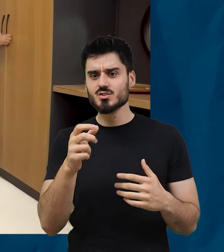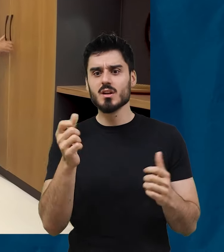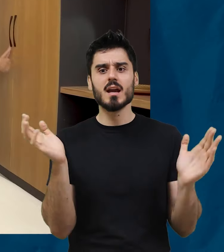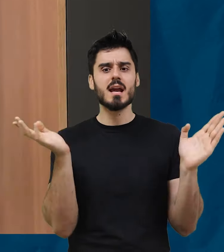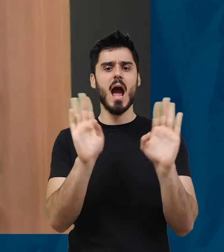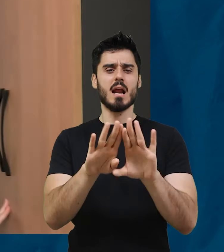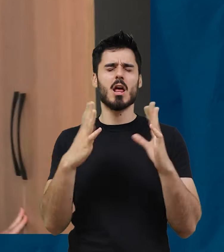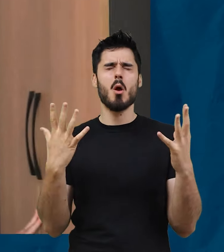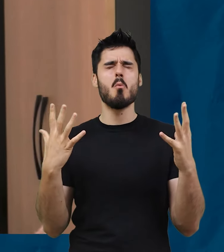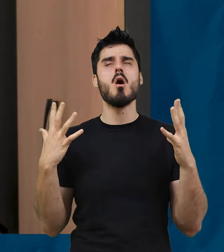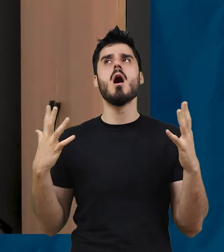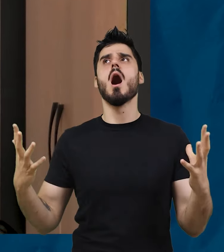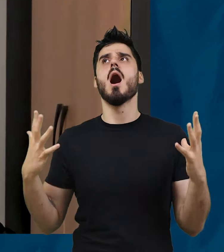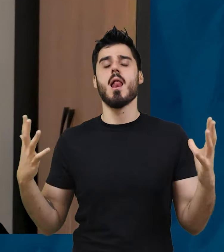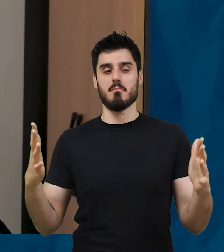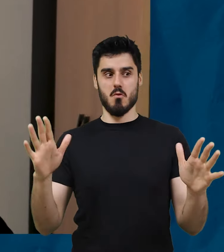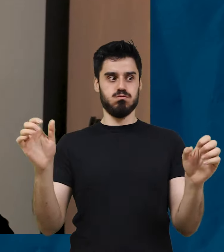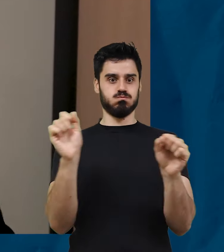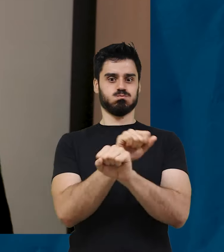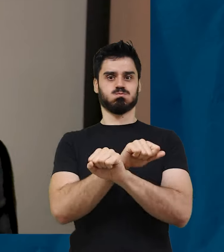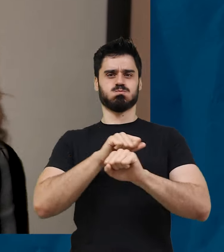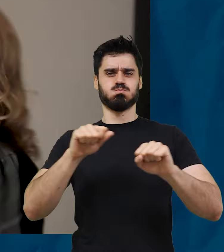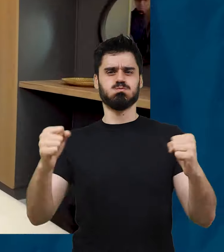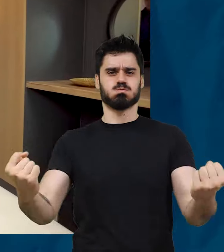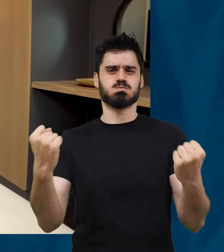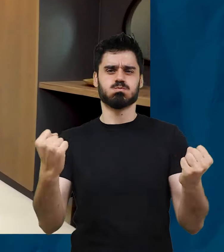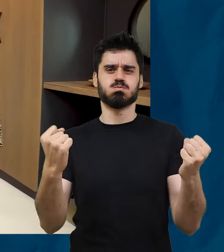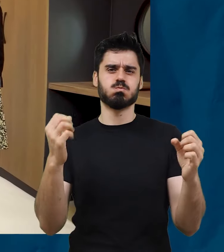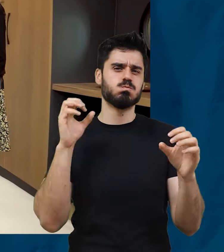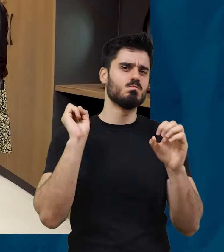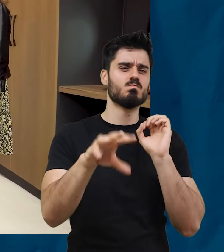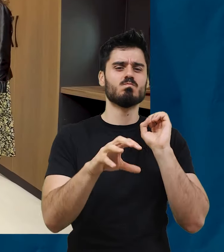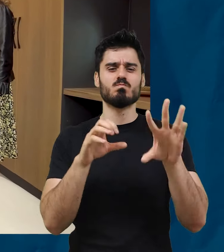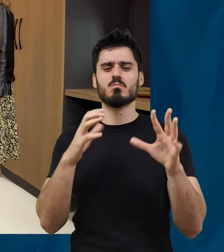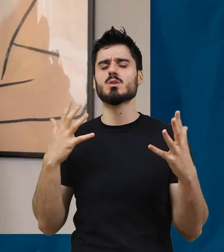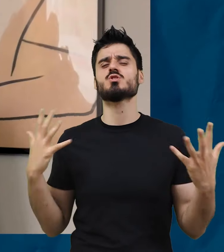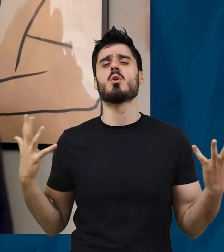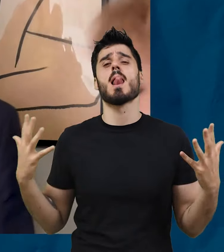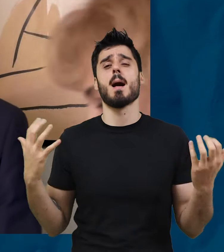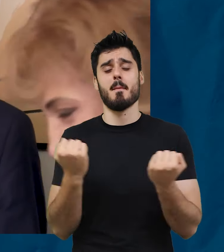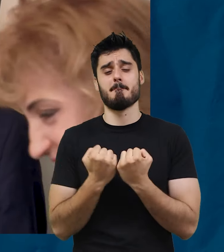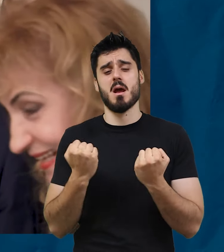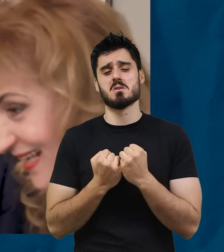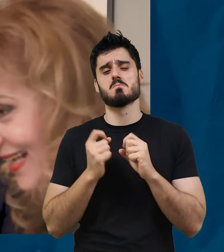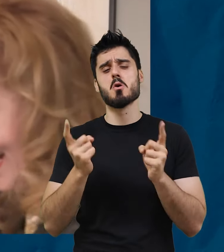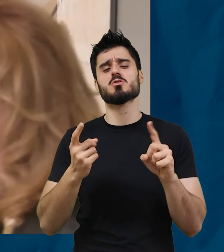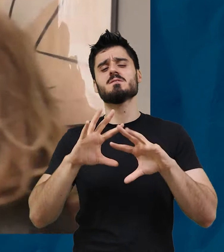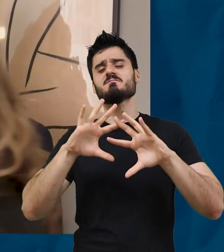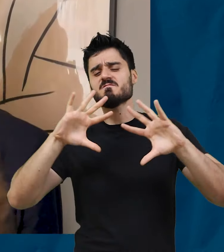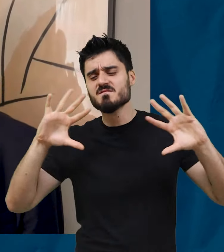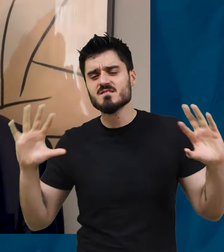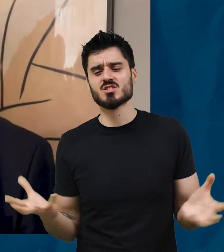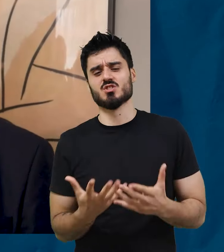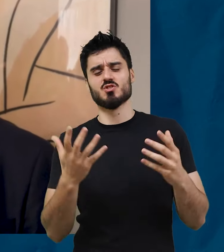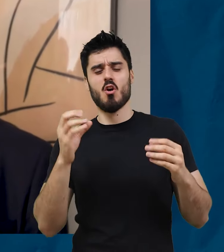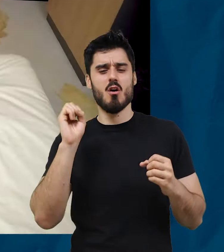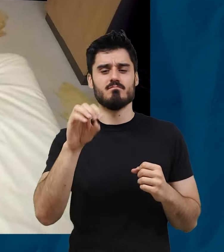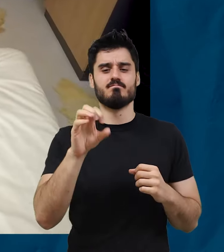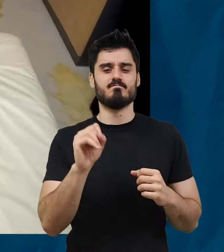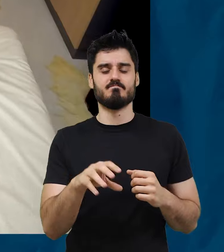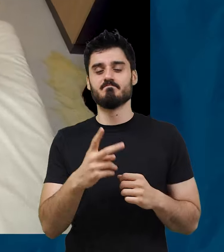колко голям и колко добре е направен. Да, прекрасно. Може и любовник да се крие в него. Голям е, обширен. Всичко може тук да се направи. Прекрасно. Аз